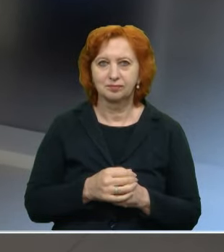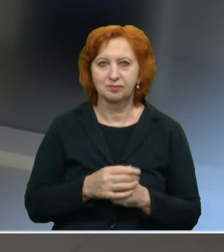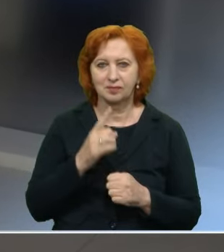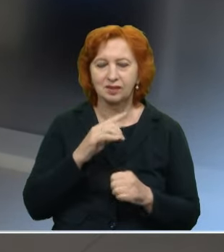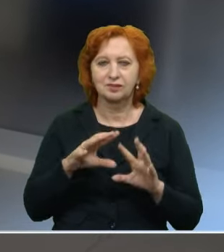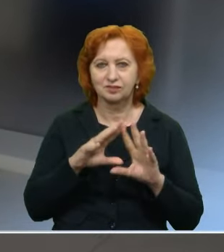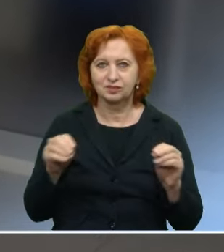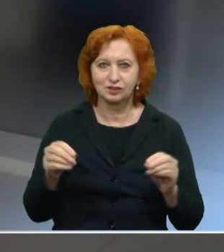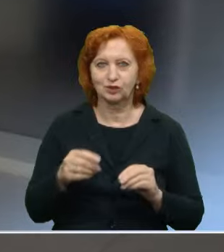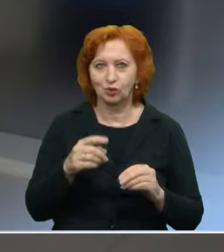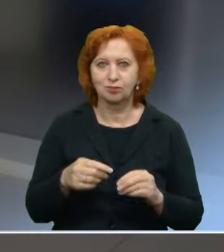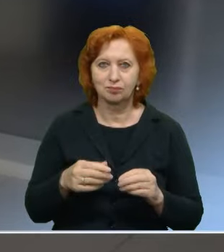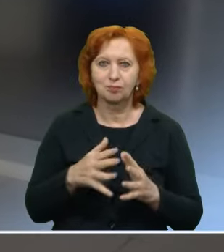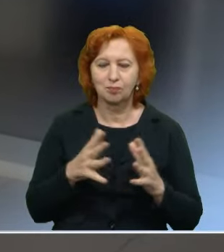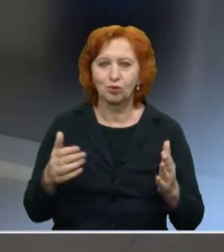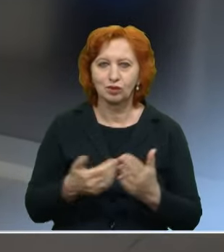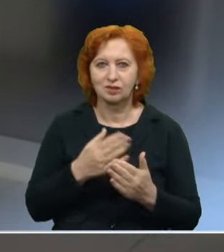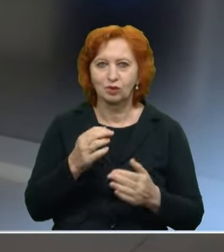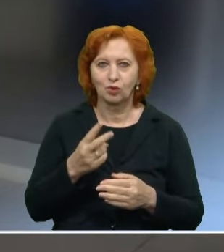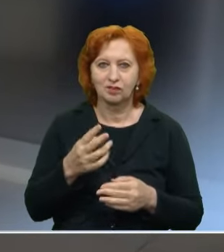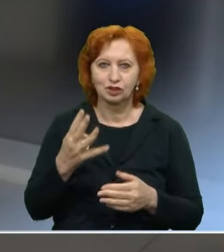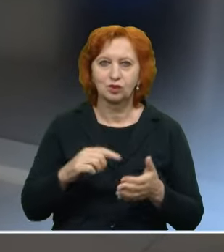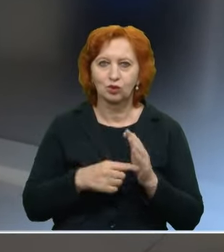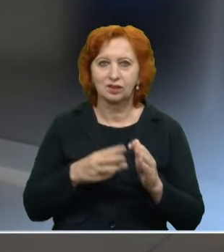На этом наш выпуск завершен. Больше новостей на сайте